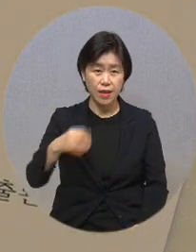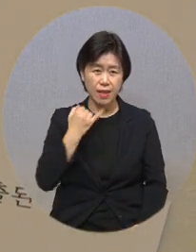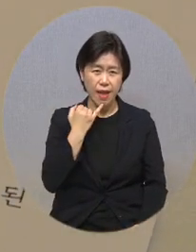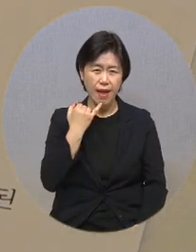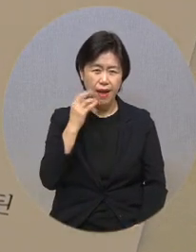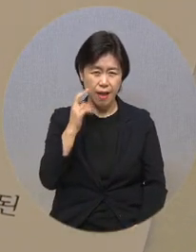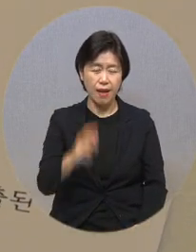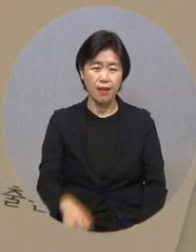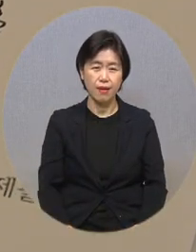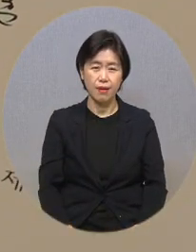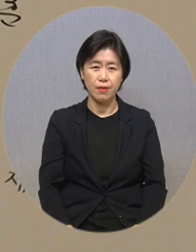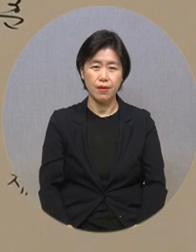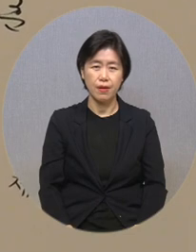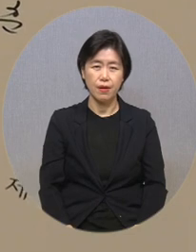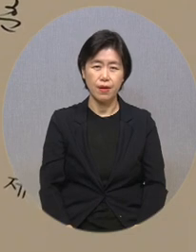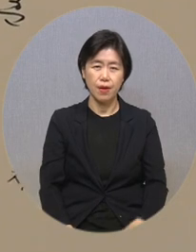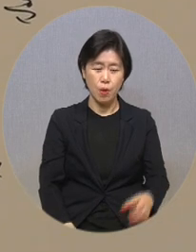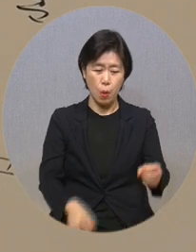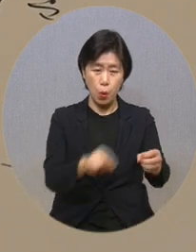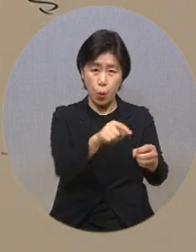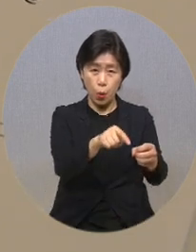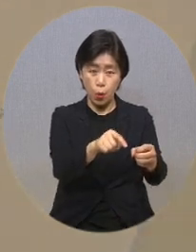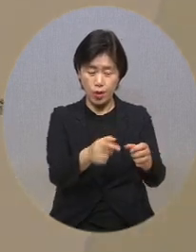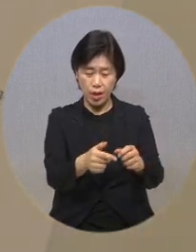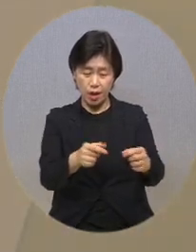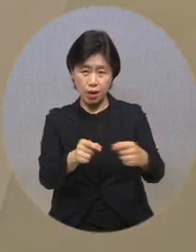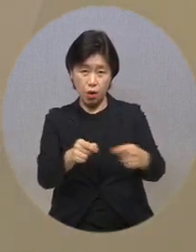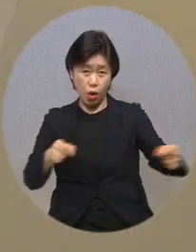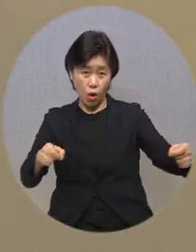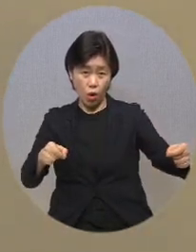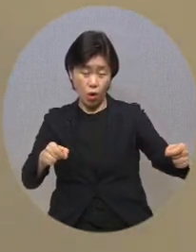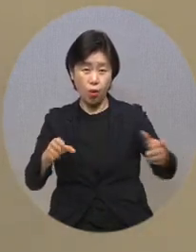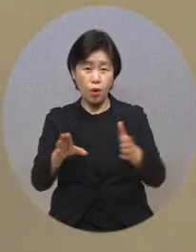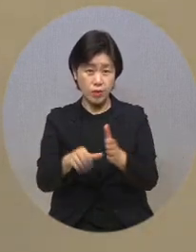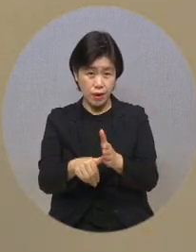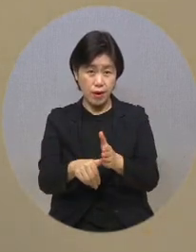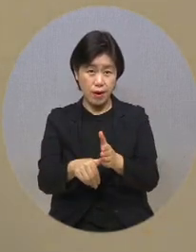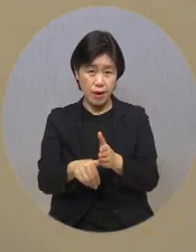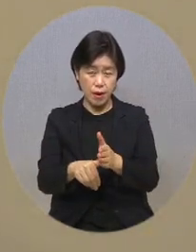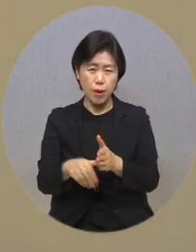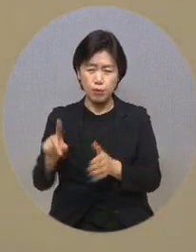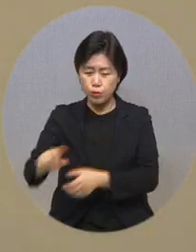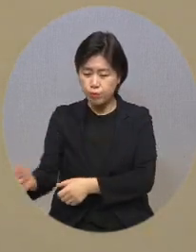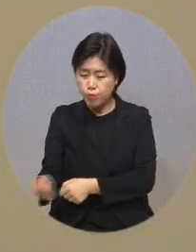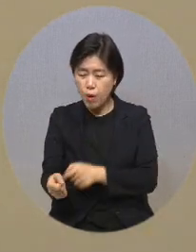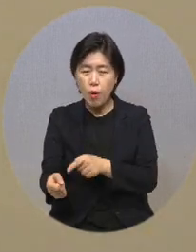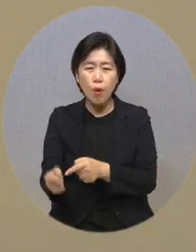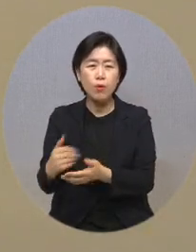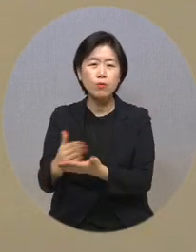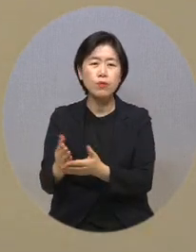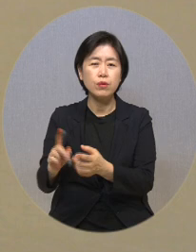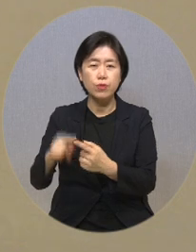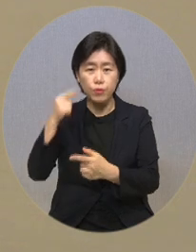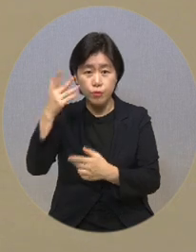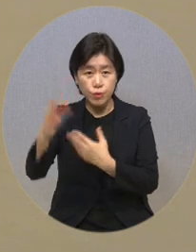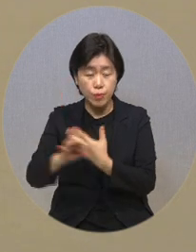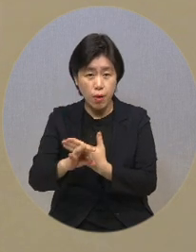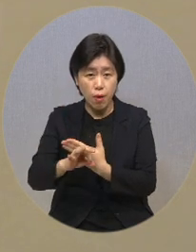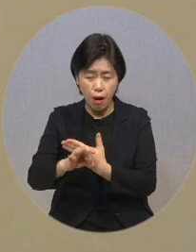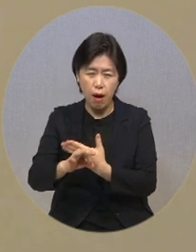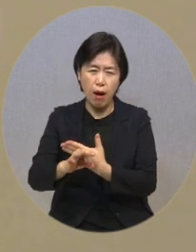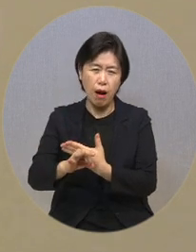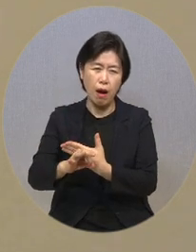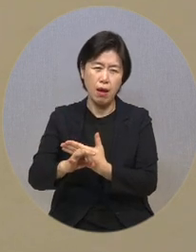거리 정보는 페널티가 없구나. 아, 무슨 채 쓰는지 물어보면 그건 페널티가 있는 거죠. 아, 아 거리는 공유해도 페널티가